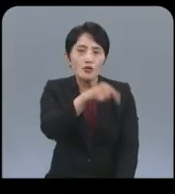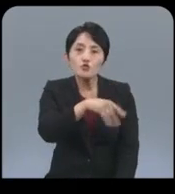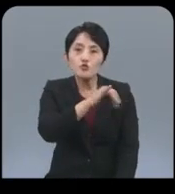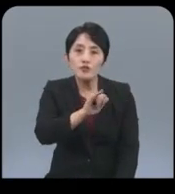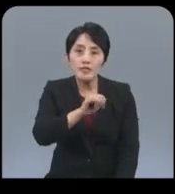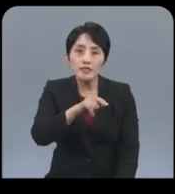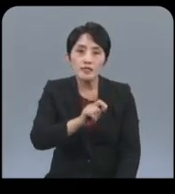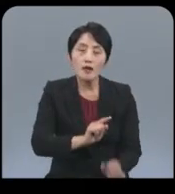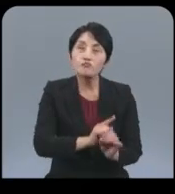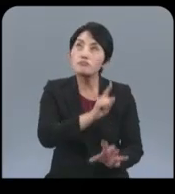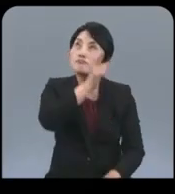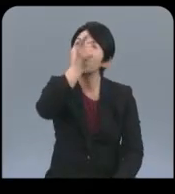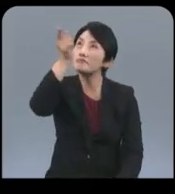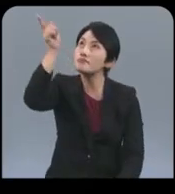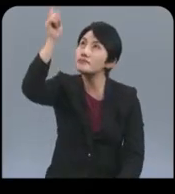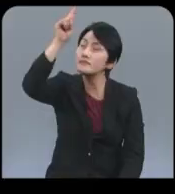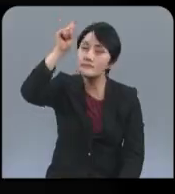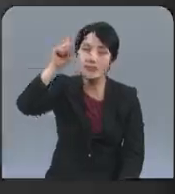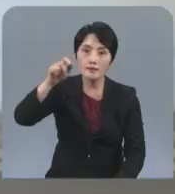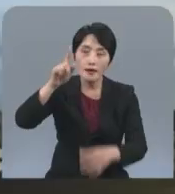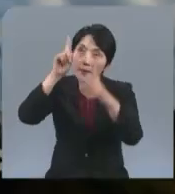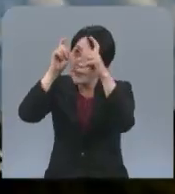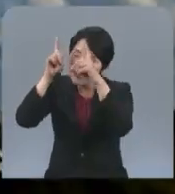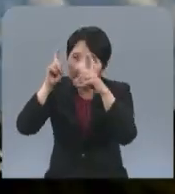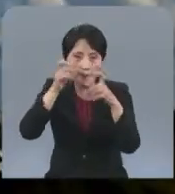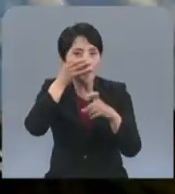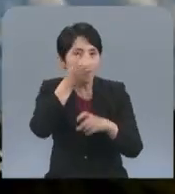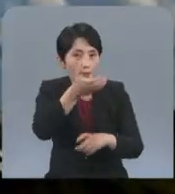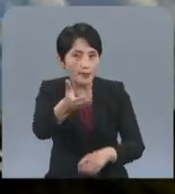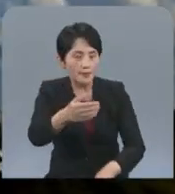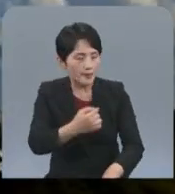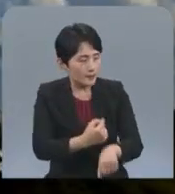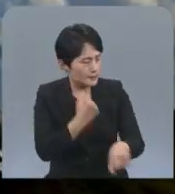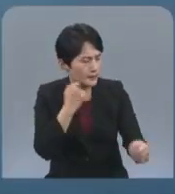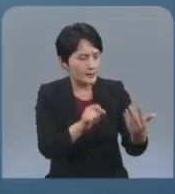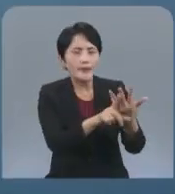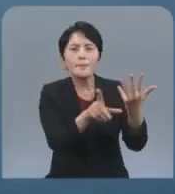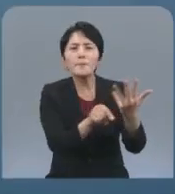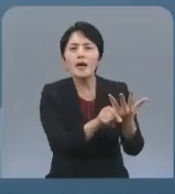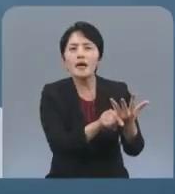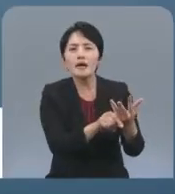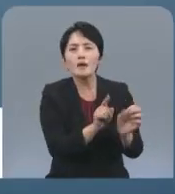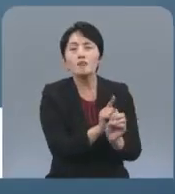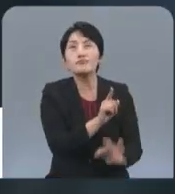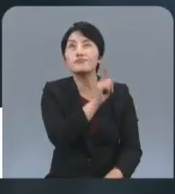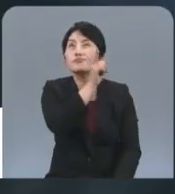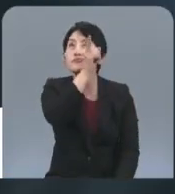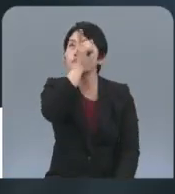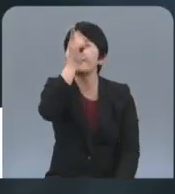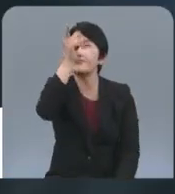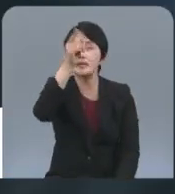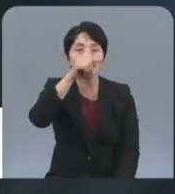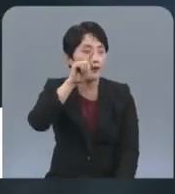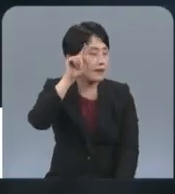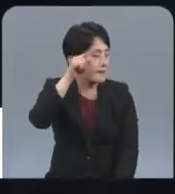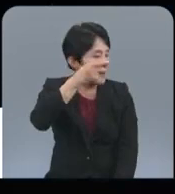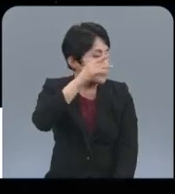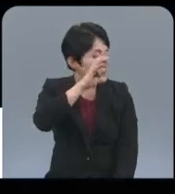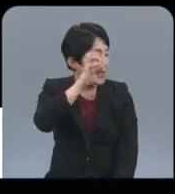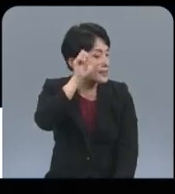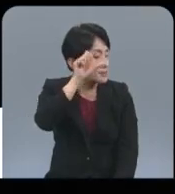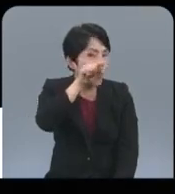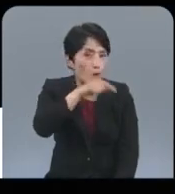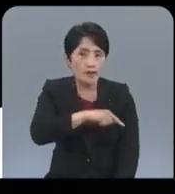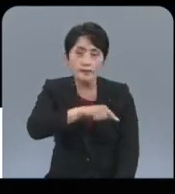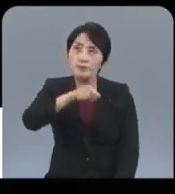première sonde lunaire sud-coréenne danoui juste avant les vacances de tusok en août 2022 rappelons-le danoui entamé un voyage de 145